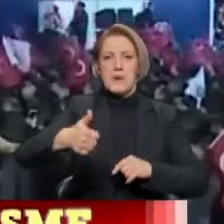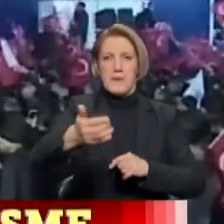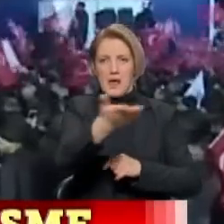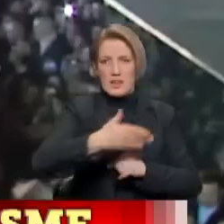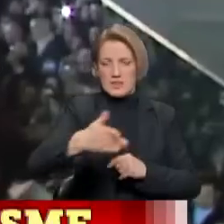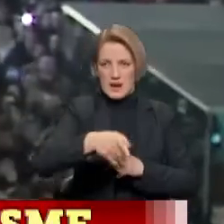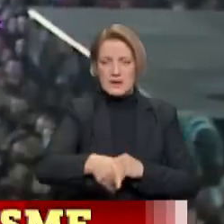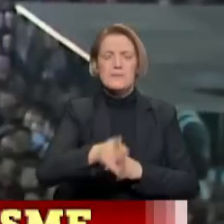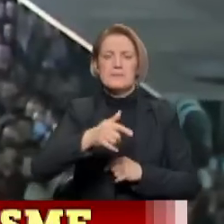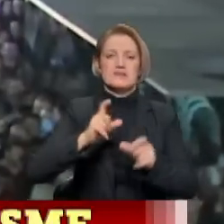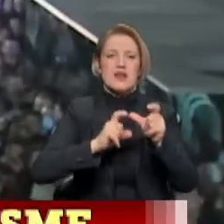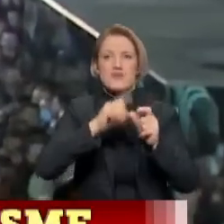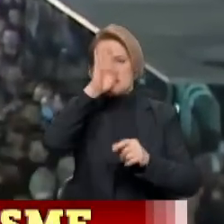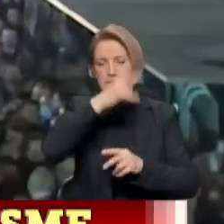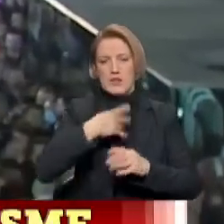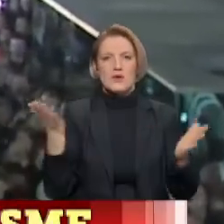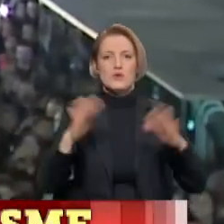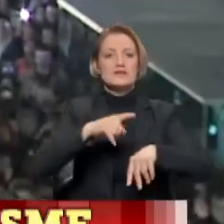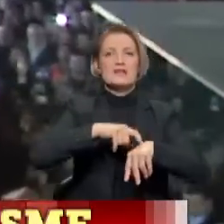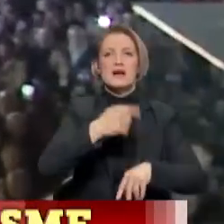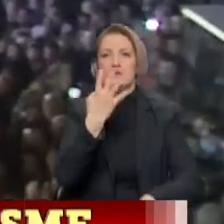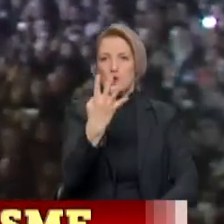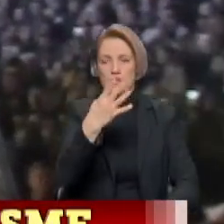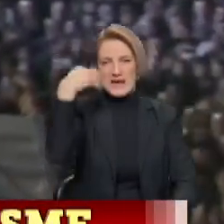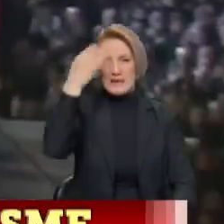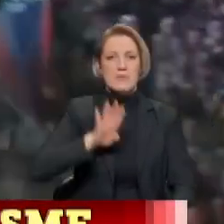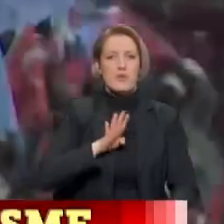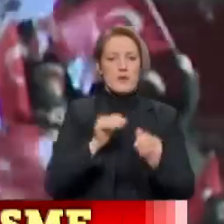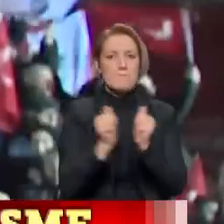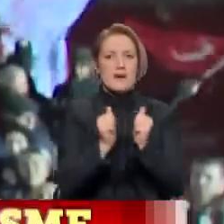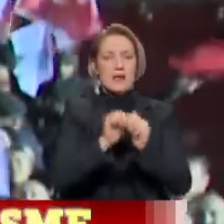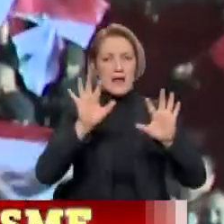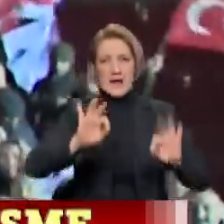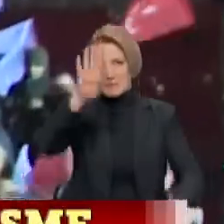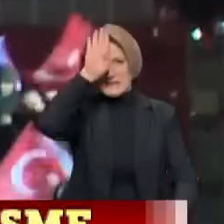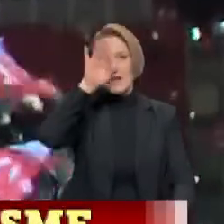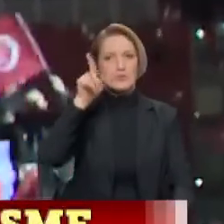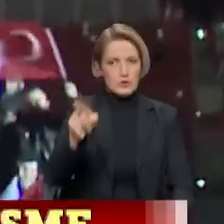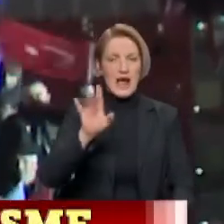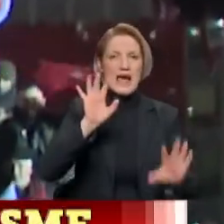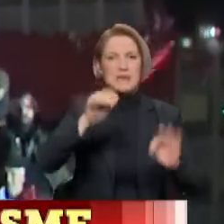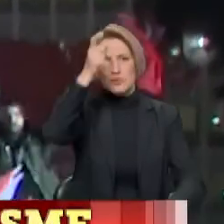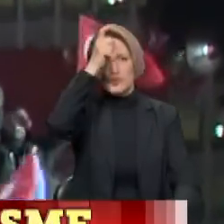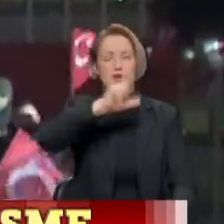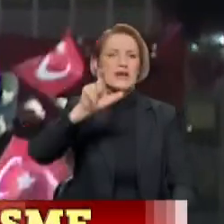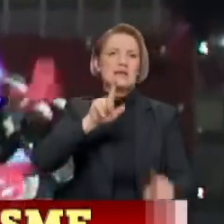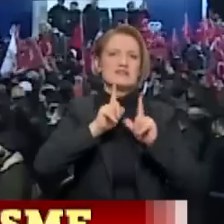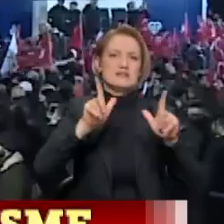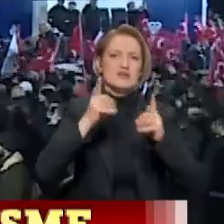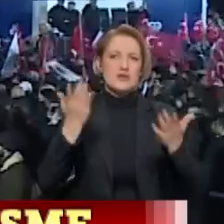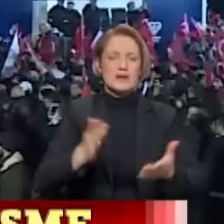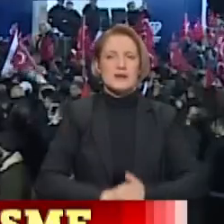yine Saraçhane'de olacak. Saat 16'da Ekrem İmamoğlu ile birlikte hem İstanbullulara hem de Türkiye'ye